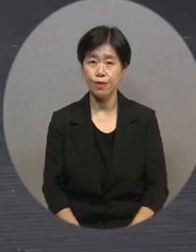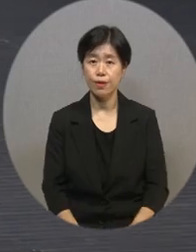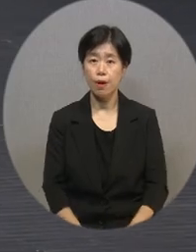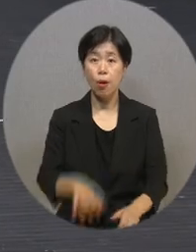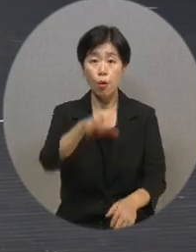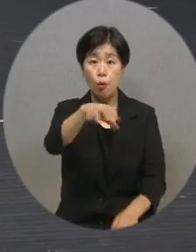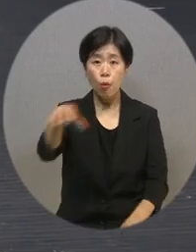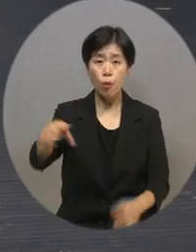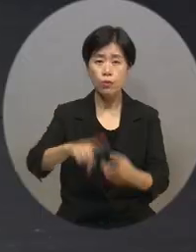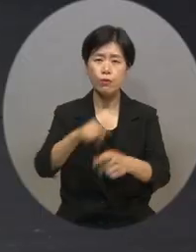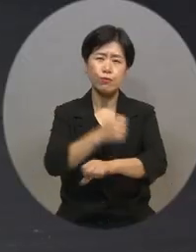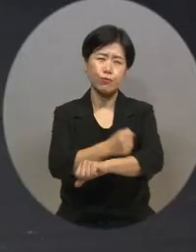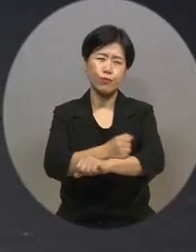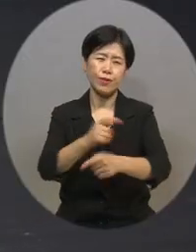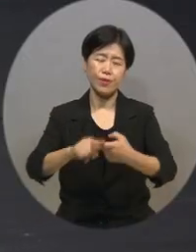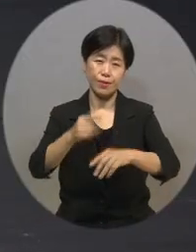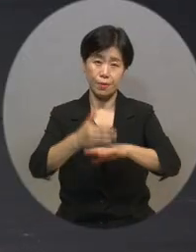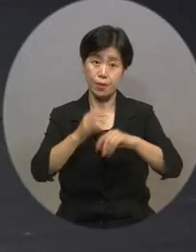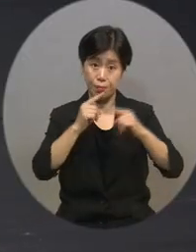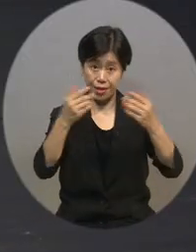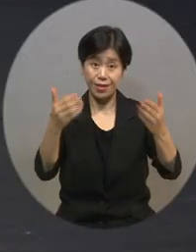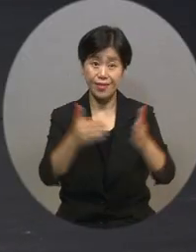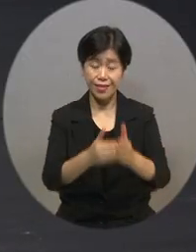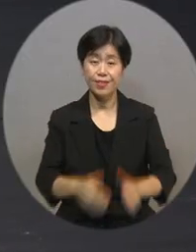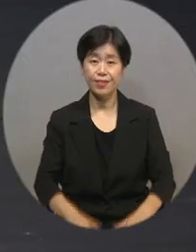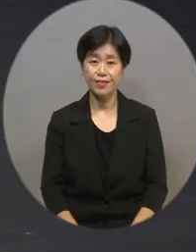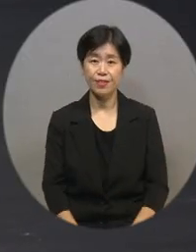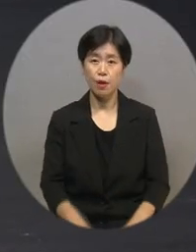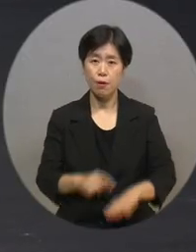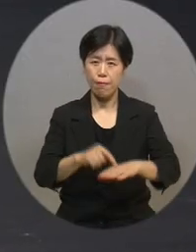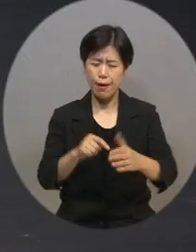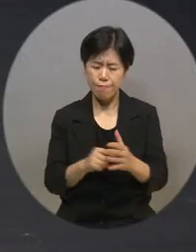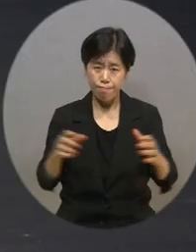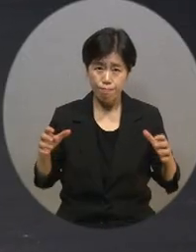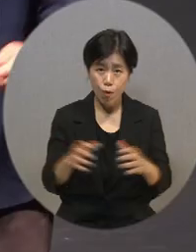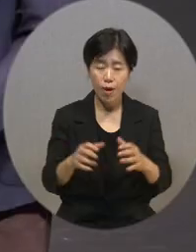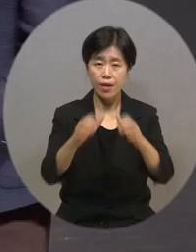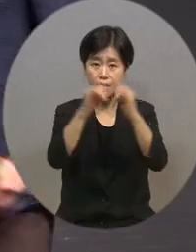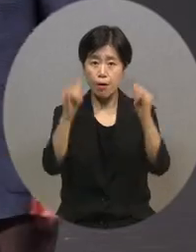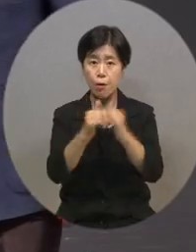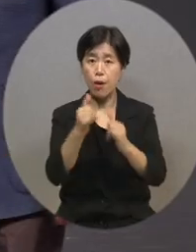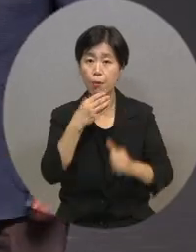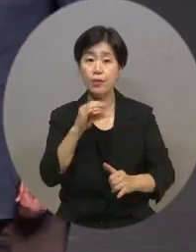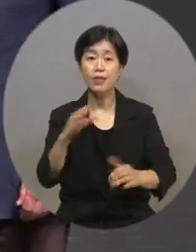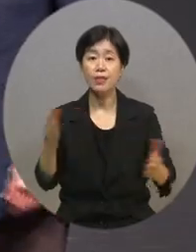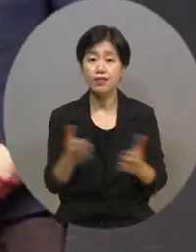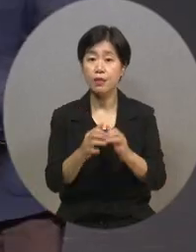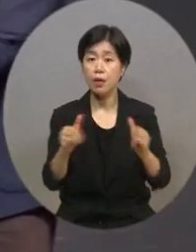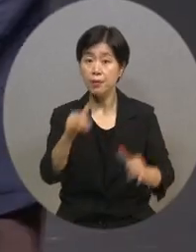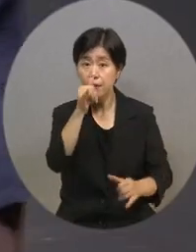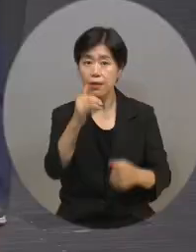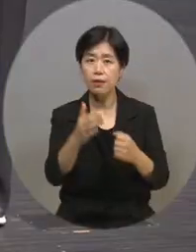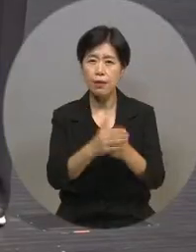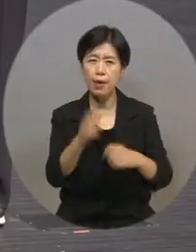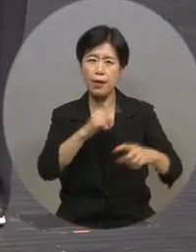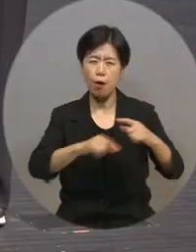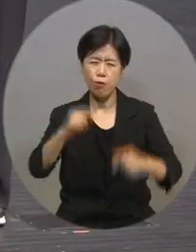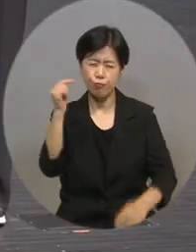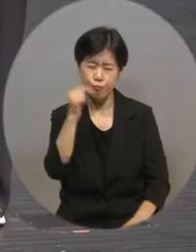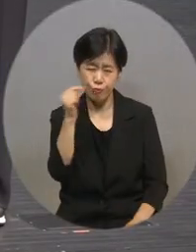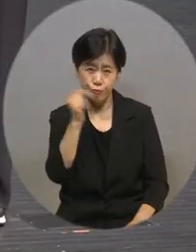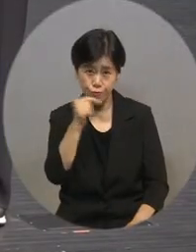격려와 감사를 전했습니다. 마음을 다하는 사회복지사들이 그 자리에 있기에 더욱 촘촘하고